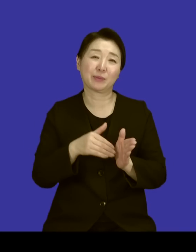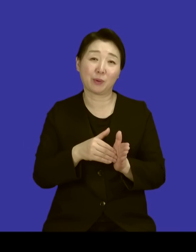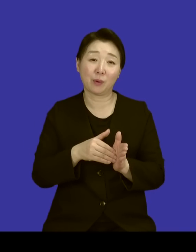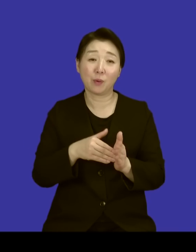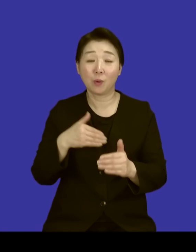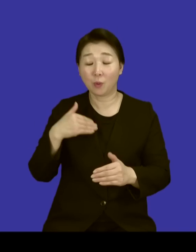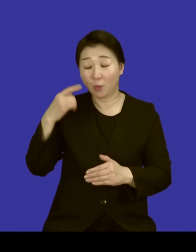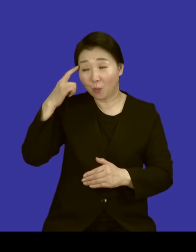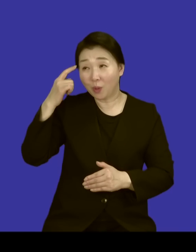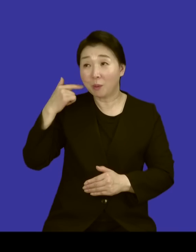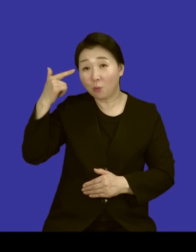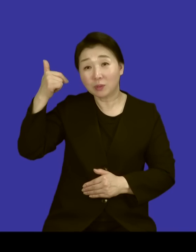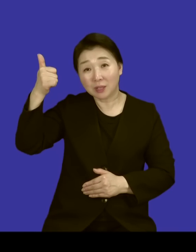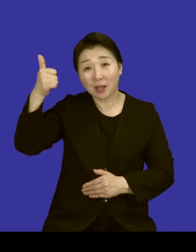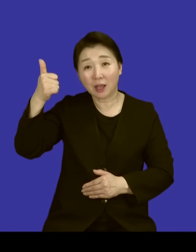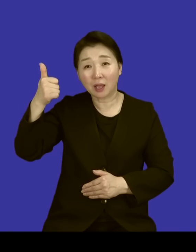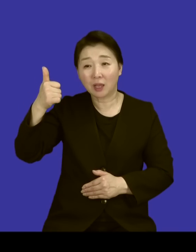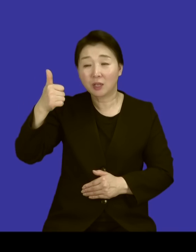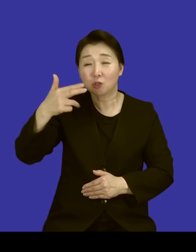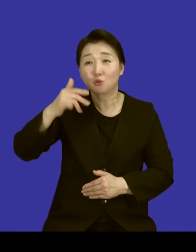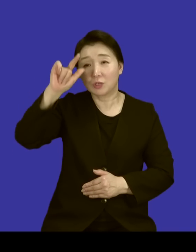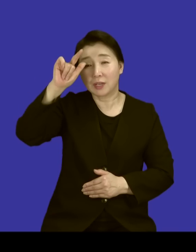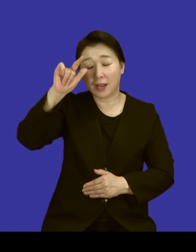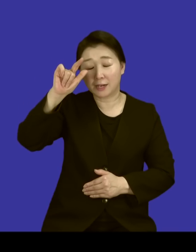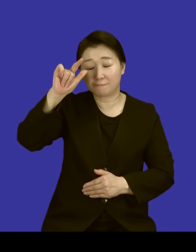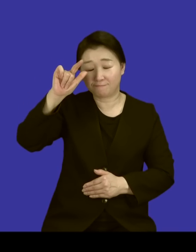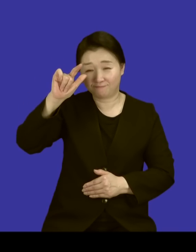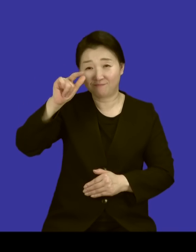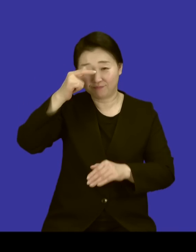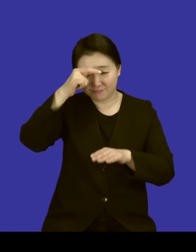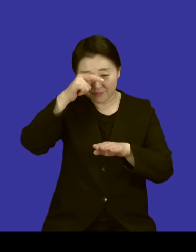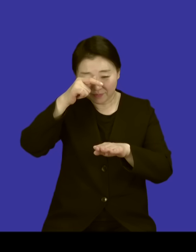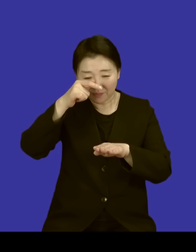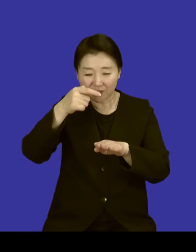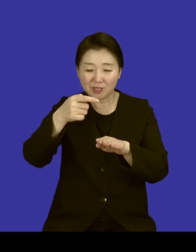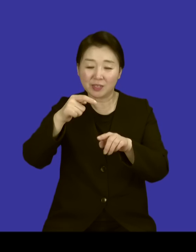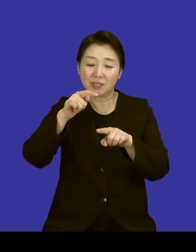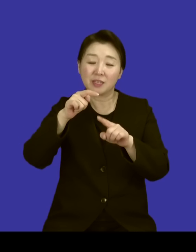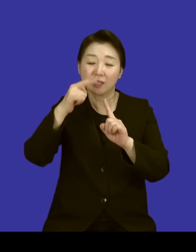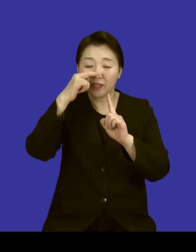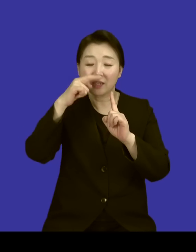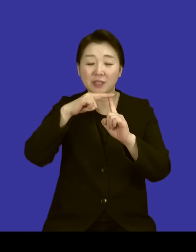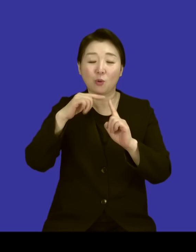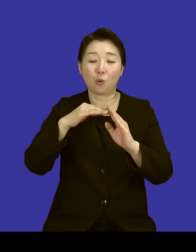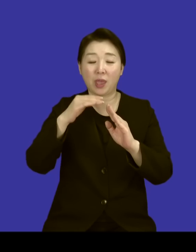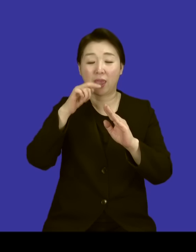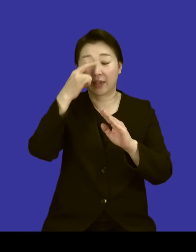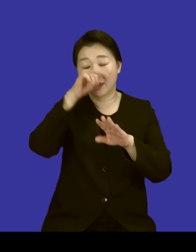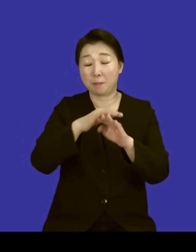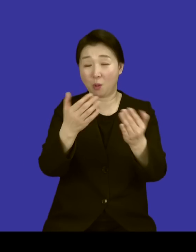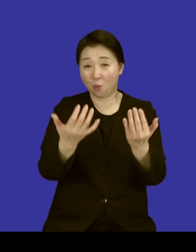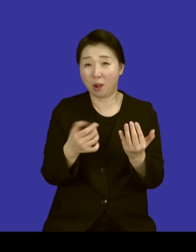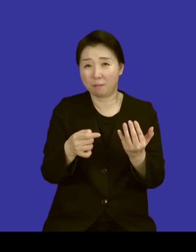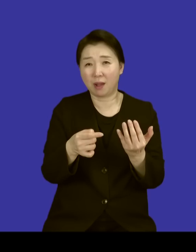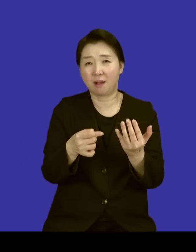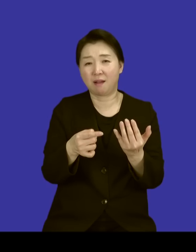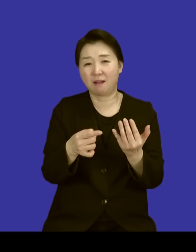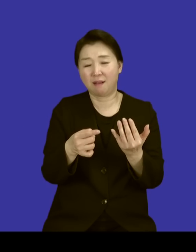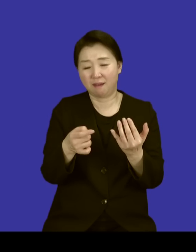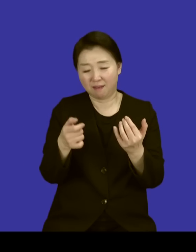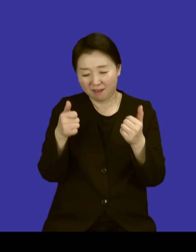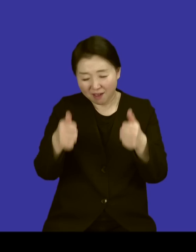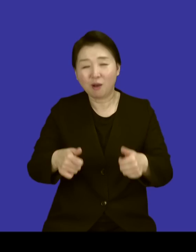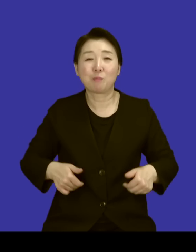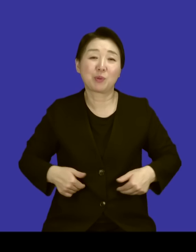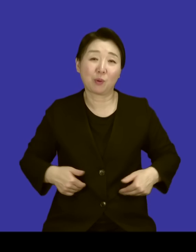사실 목사들은 주일날 자기 앞에서 앉아있는 회중들에게 큰절해야 돼요. 그래요. 네. 우리 목사니까 나오는 거지.